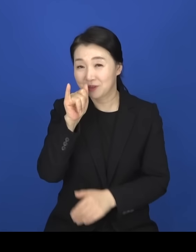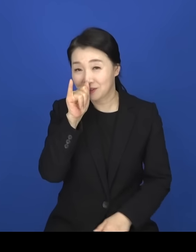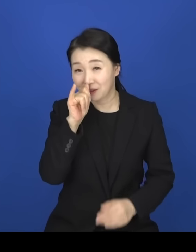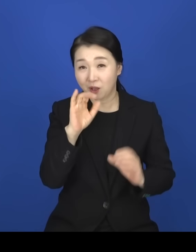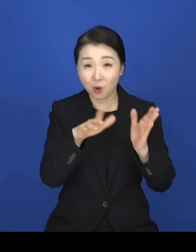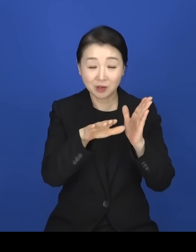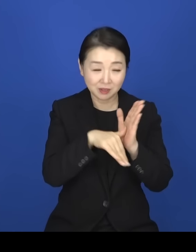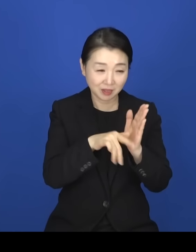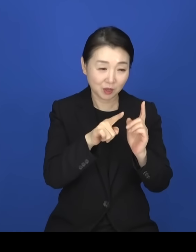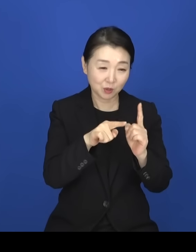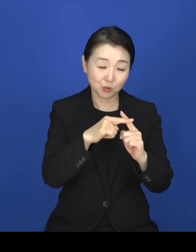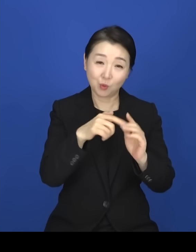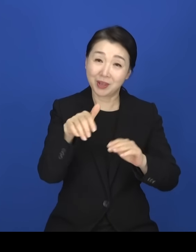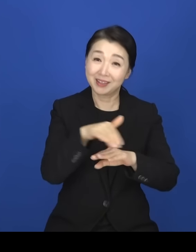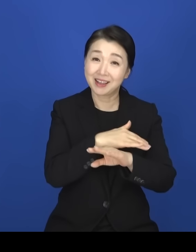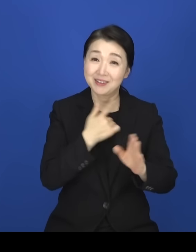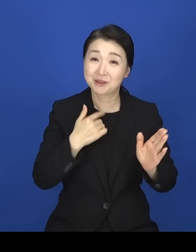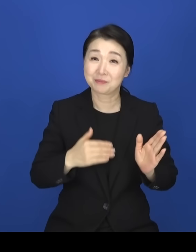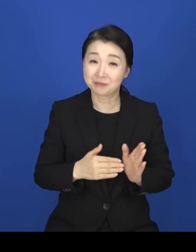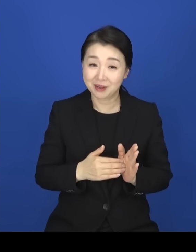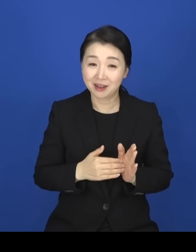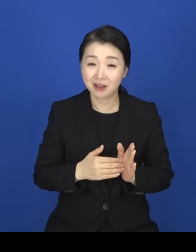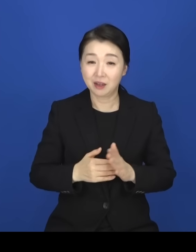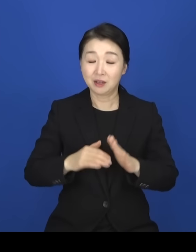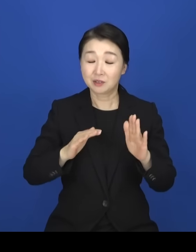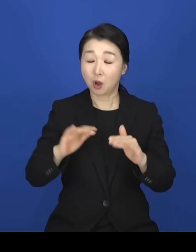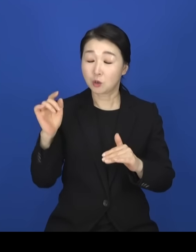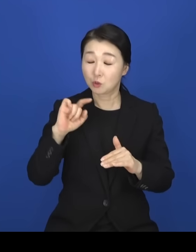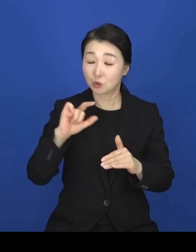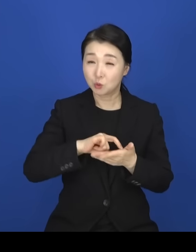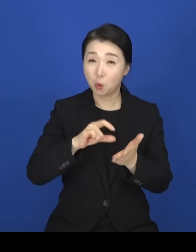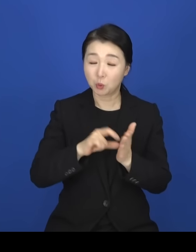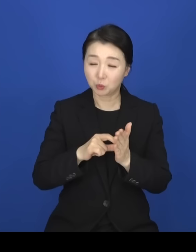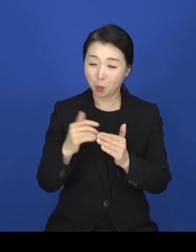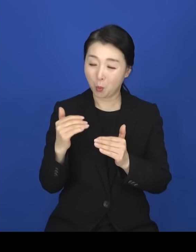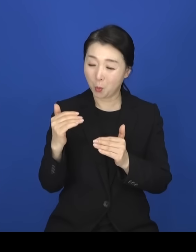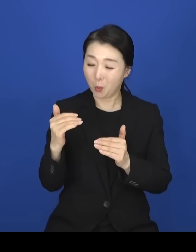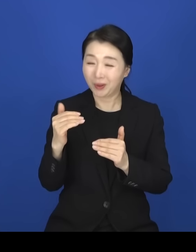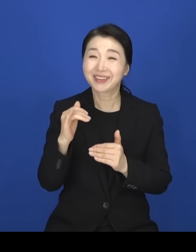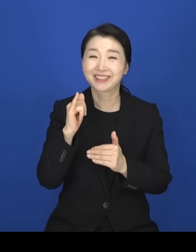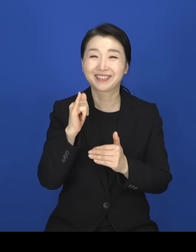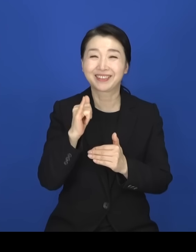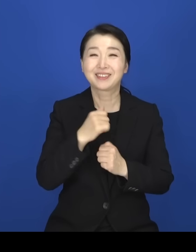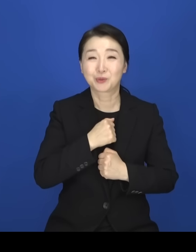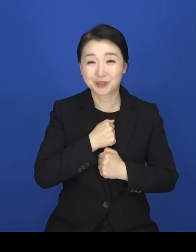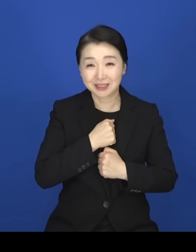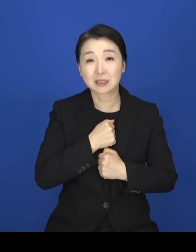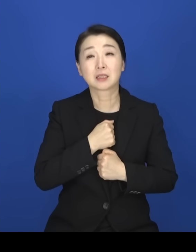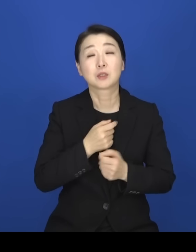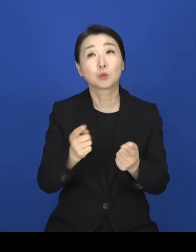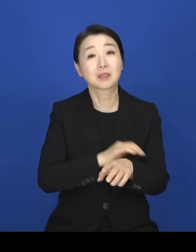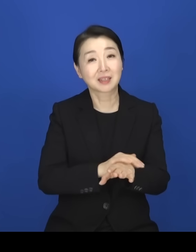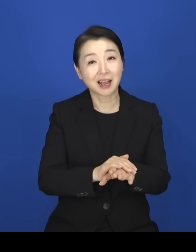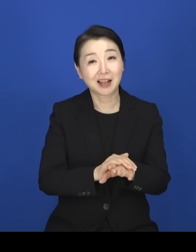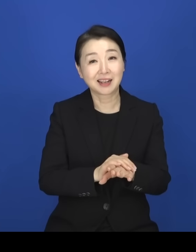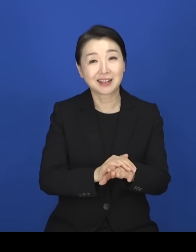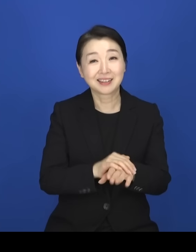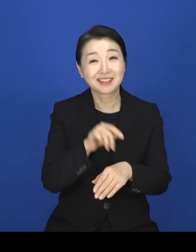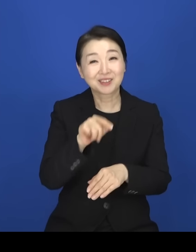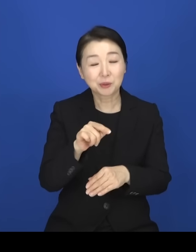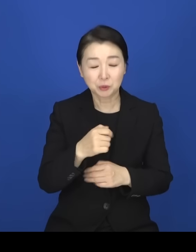어렸을 때 그래도 교회를 다녔었기 때문에 뭐 어느 정도 선은 못 넘었던 것 같아요. 근데 그 선도 지금 생각하면 뭐 웃기는